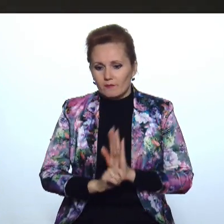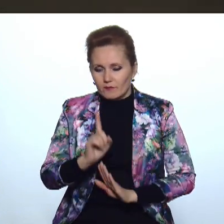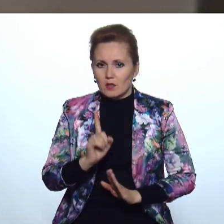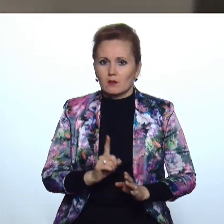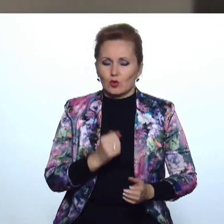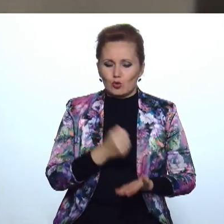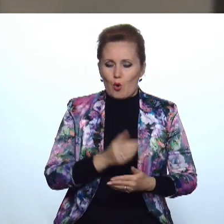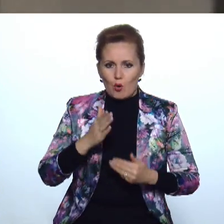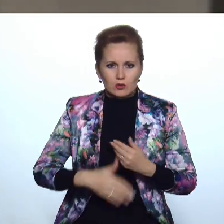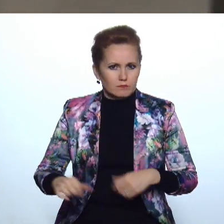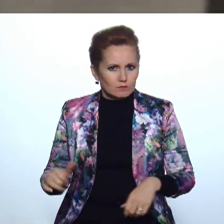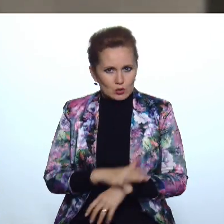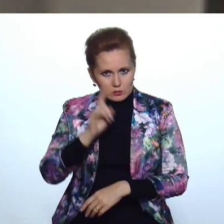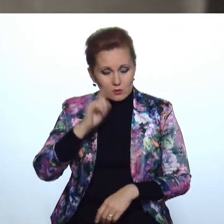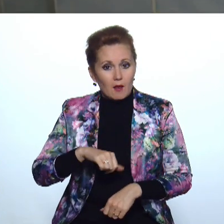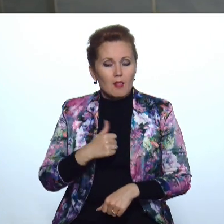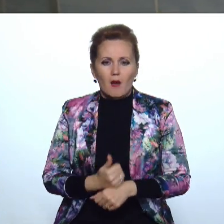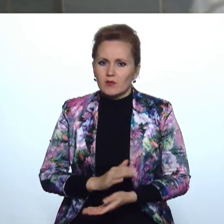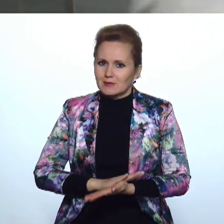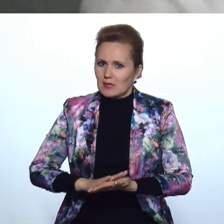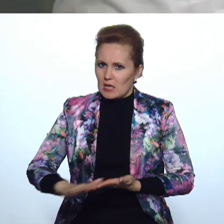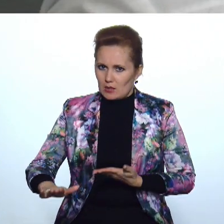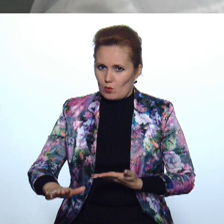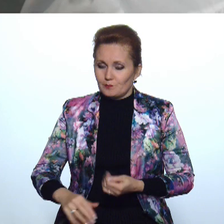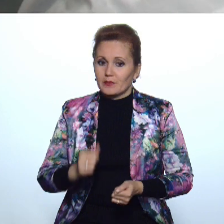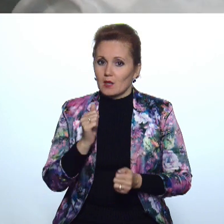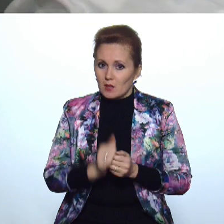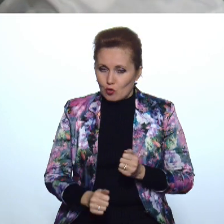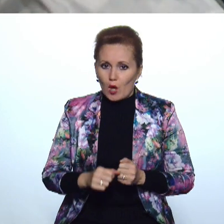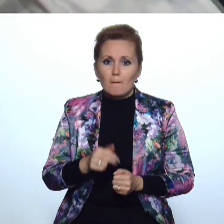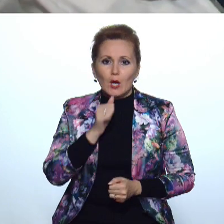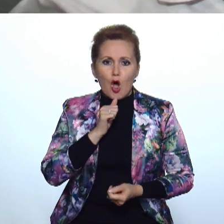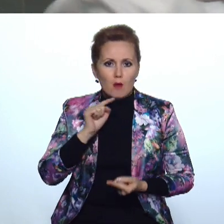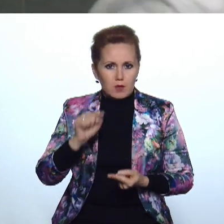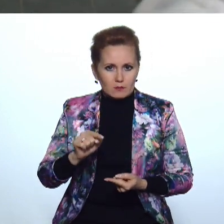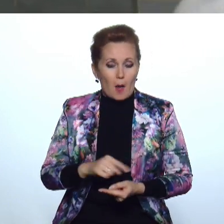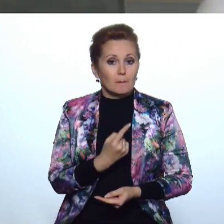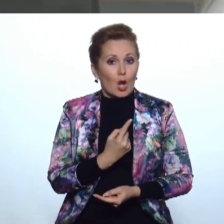говорит. Главное в этом деле – стерильность. Каждая проба у нас будет